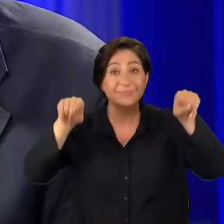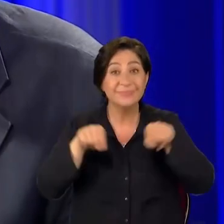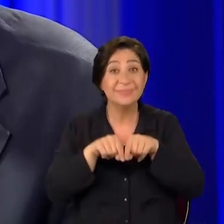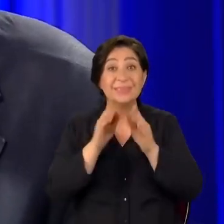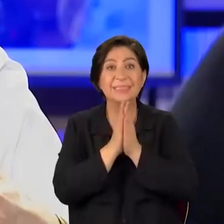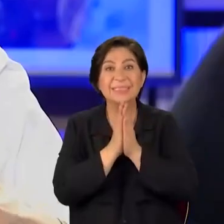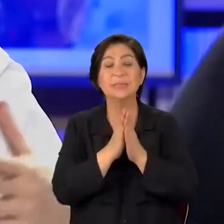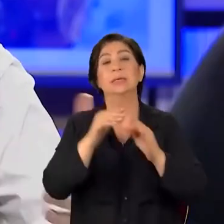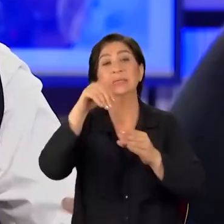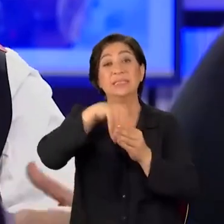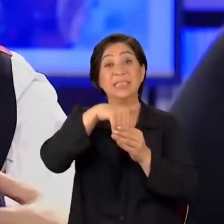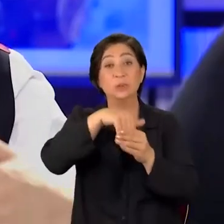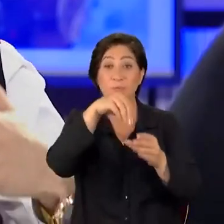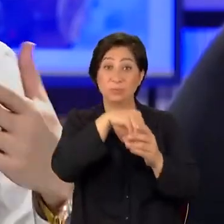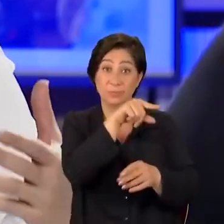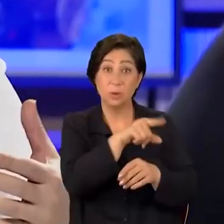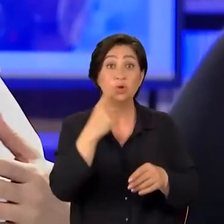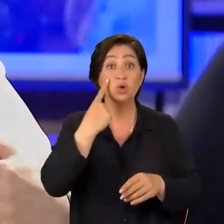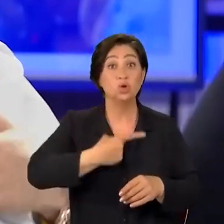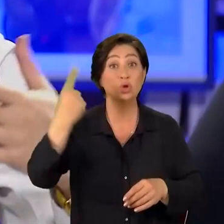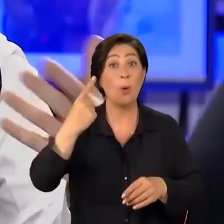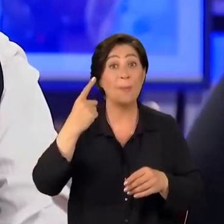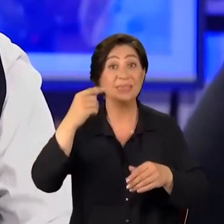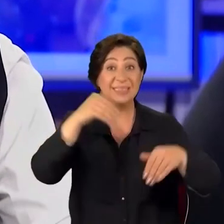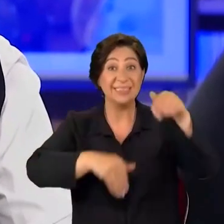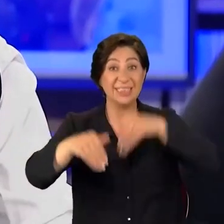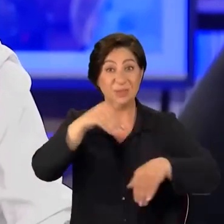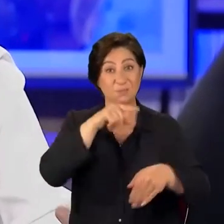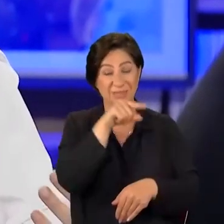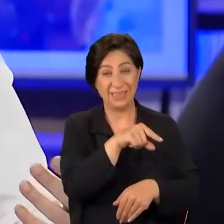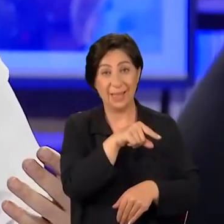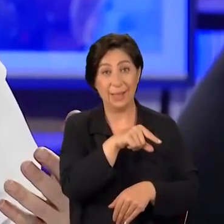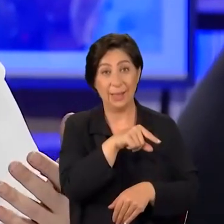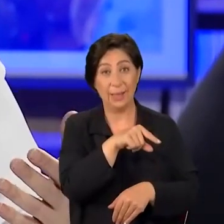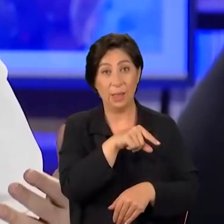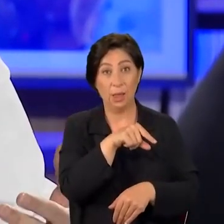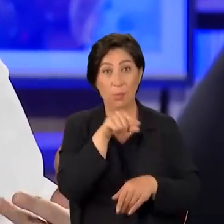zaten çizilen kitle... Zaten seçimlerde, özür dilerim, seçimlerde, Cumhurbaşkanlığı seçiminde de